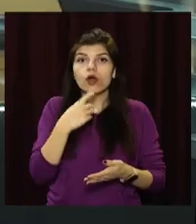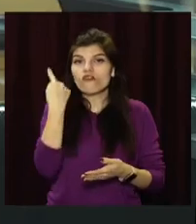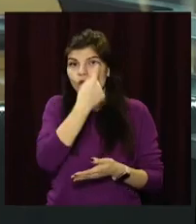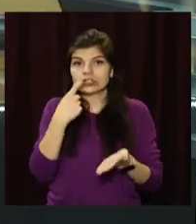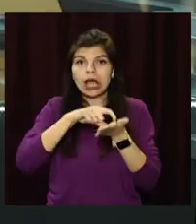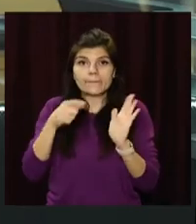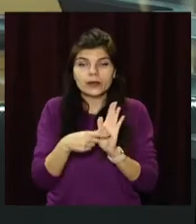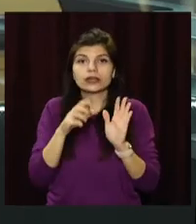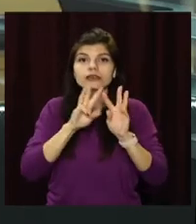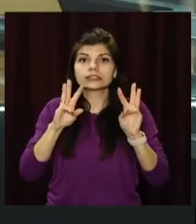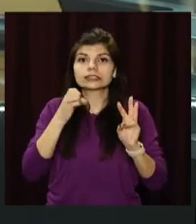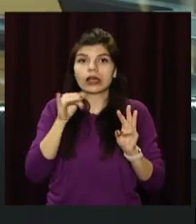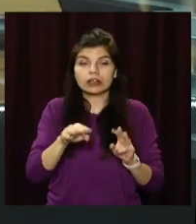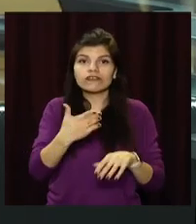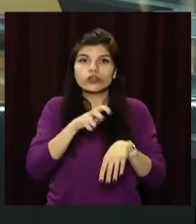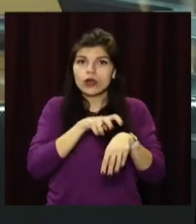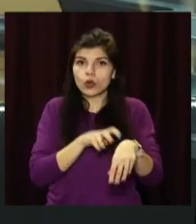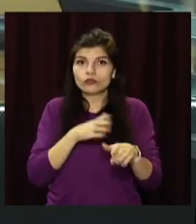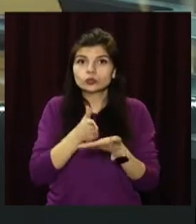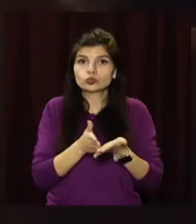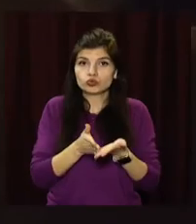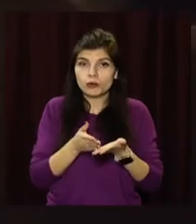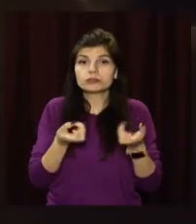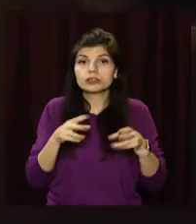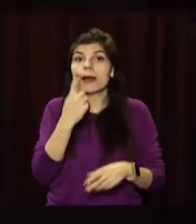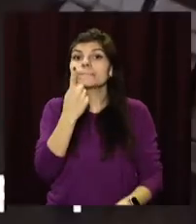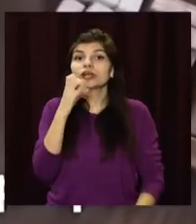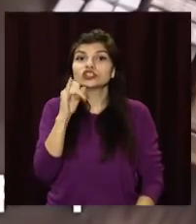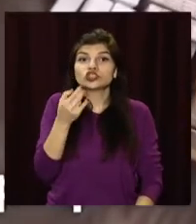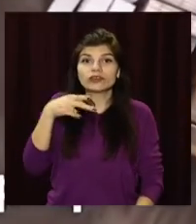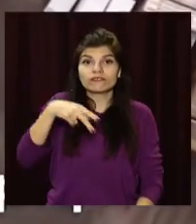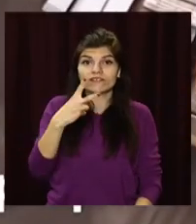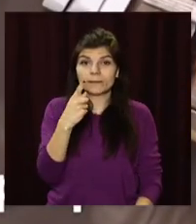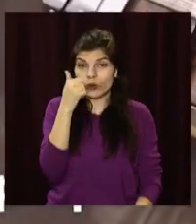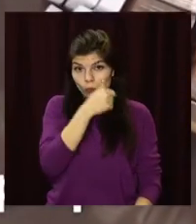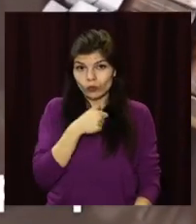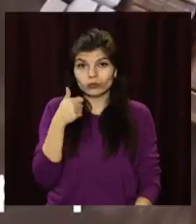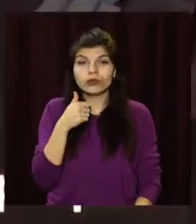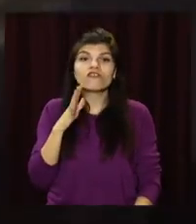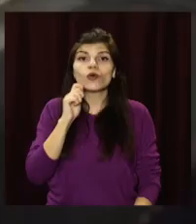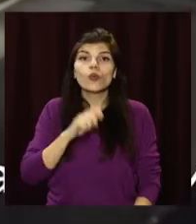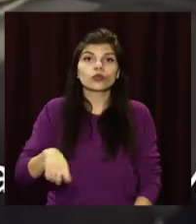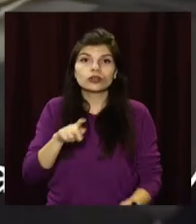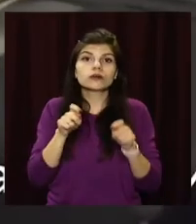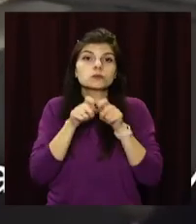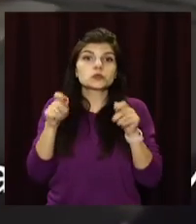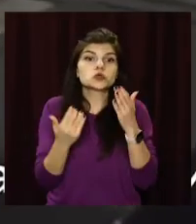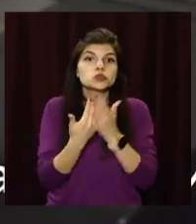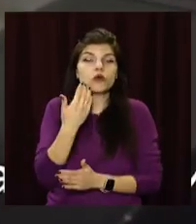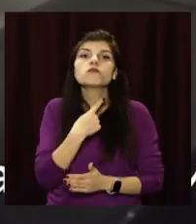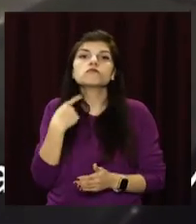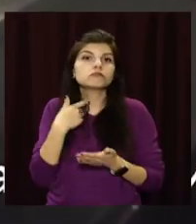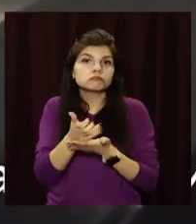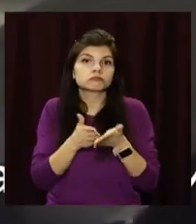особистому кабінеті на сайті податкової служби. Крім того, 1 січня 2021 року в Україні розширили перелік